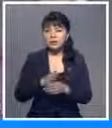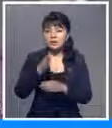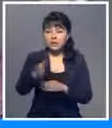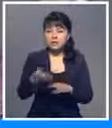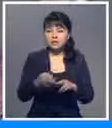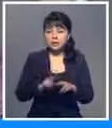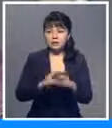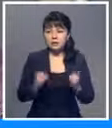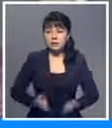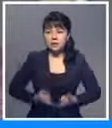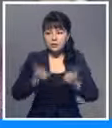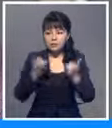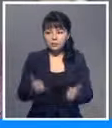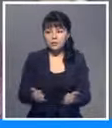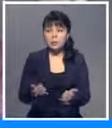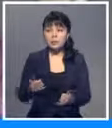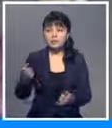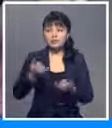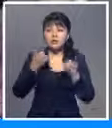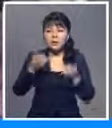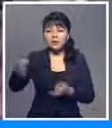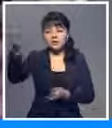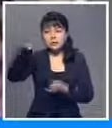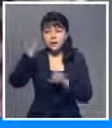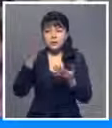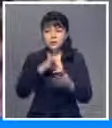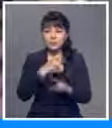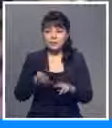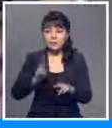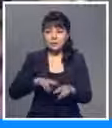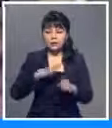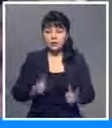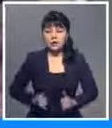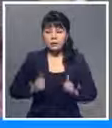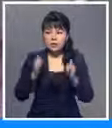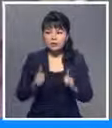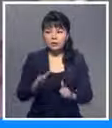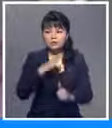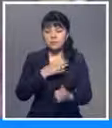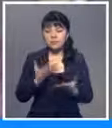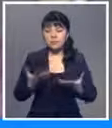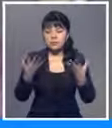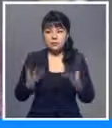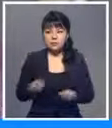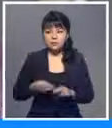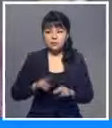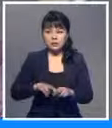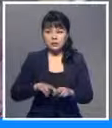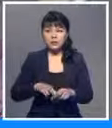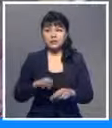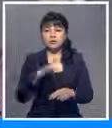жерге тағзым етіп, басына барып, еске түсіріп, тағзым етіп өткендерін айтқан еді. Және де